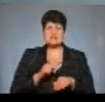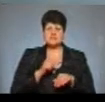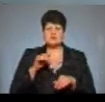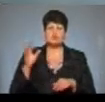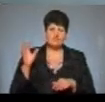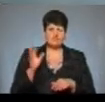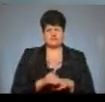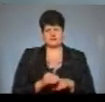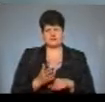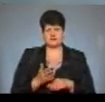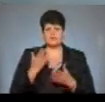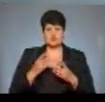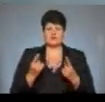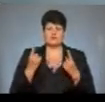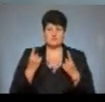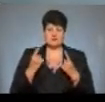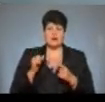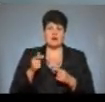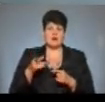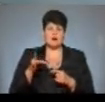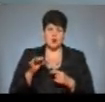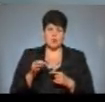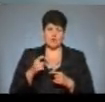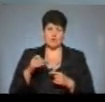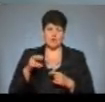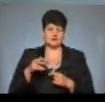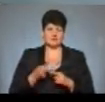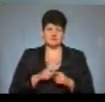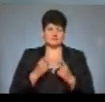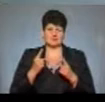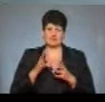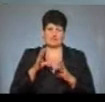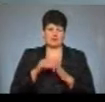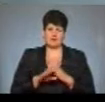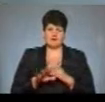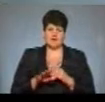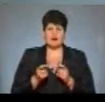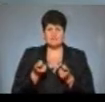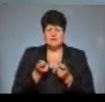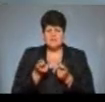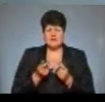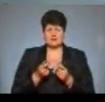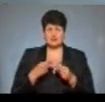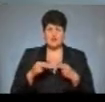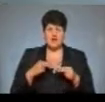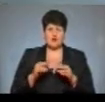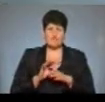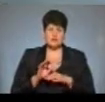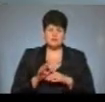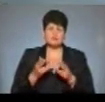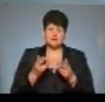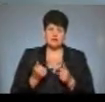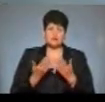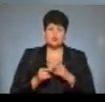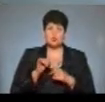Ну, звичайно, що якщо великий агрохолдинг, це не суттєво йому впливає, а от дрібний фермер, дрібний товаровиробник, звичайно, якщо